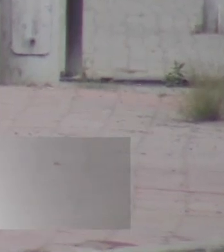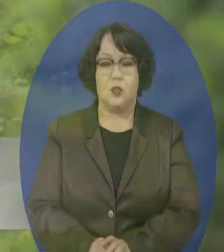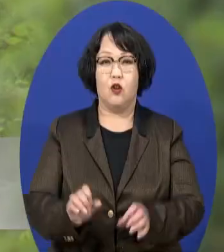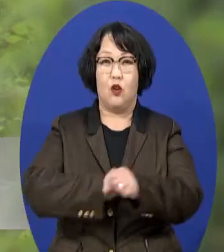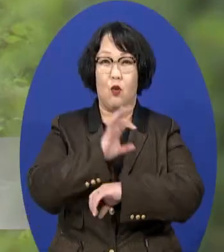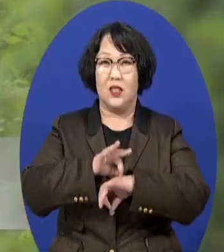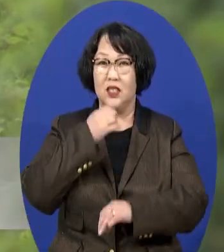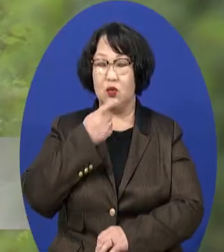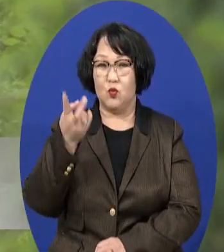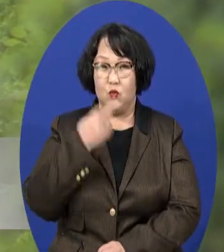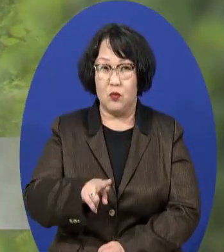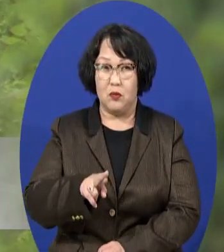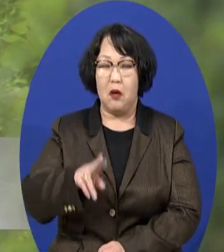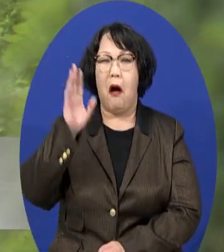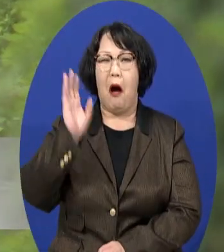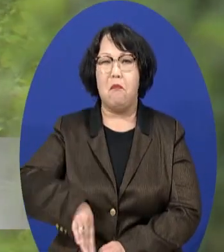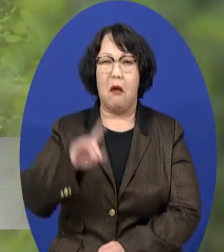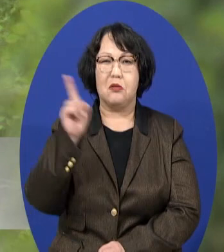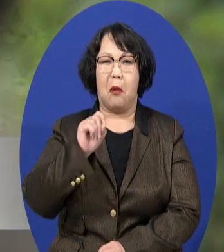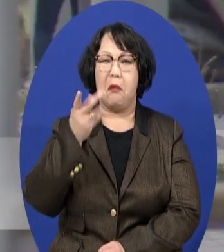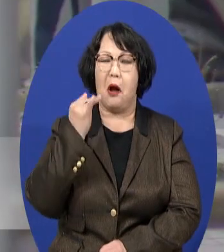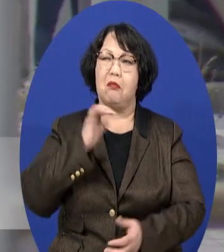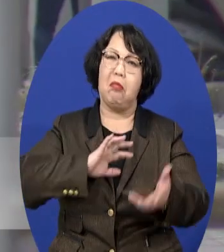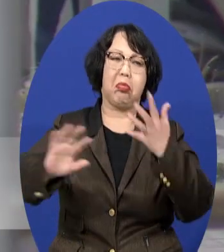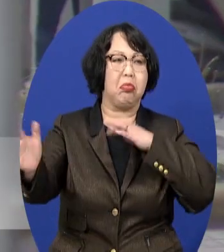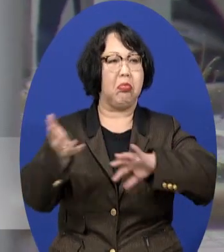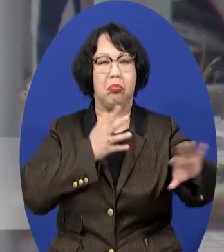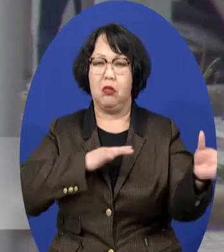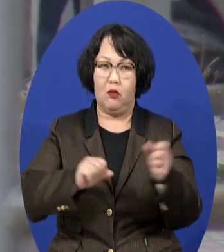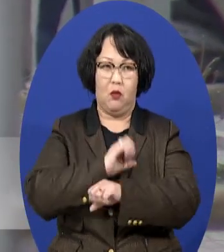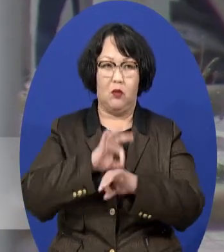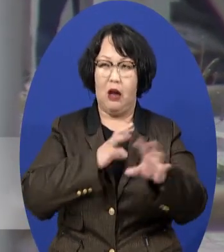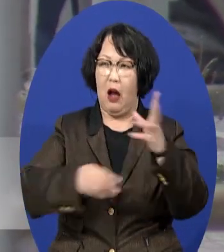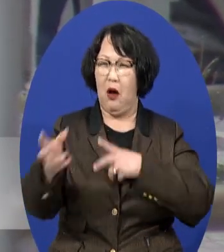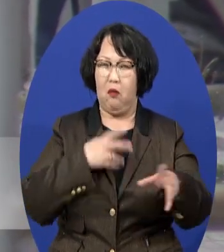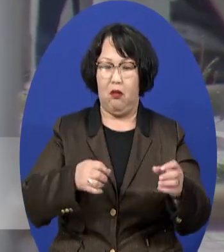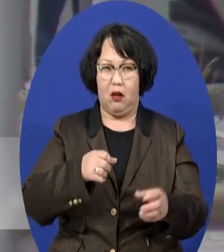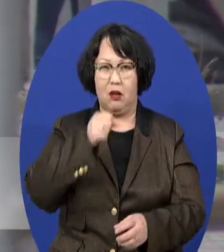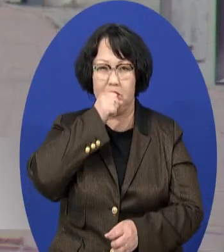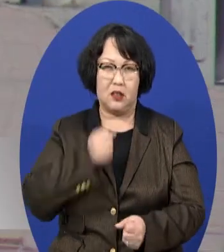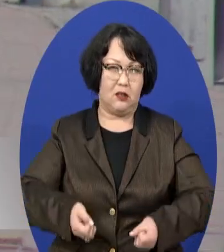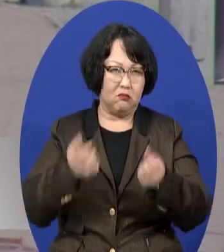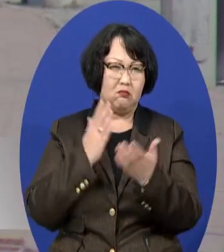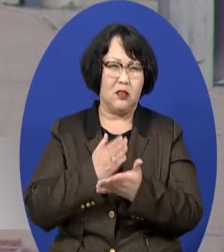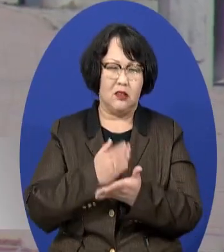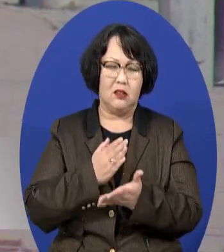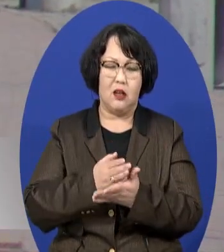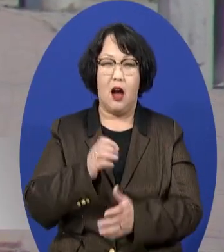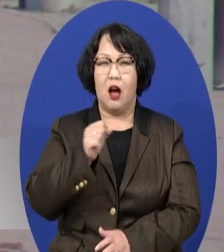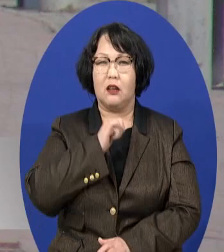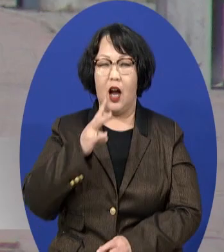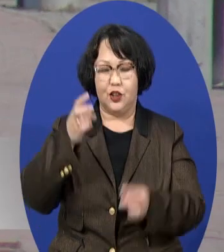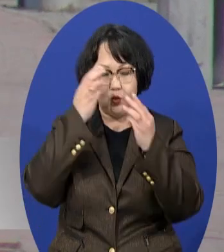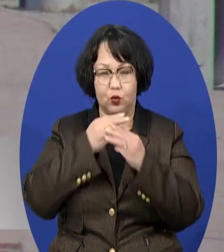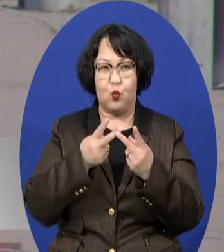Сартахлын хүнд үед бид яг ингэж дур зоргоороо гадуур явж байгаа учраас халдвар огц мөслөө гэж ангаах ухааны доктор Батбаатар ярьлаа. Ангаахын шинжилгээ ухааны